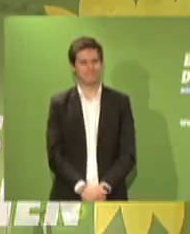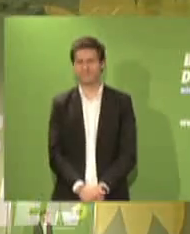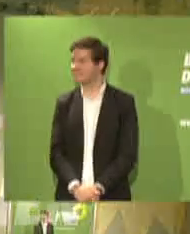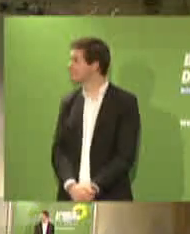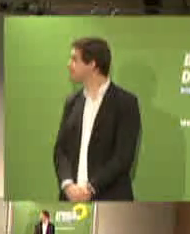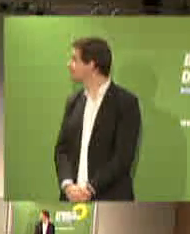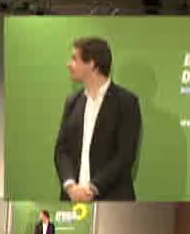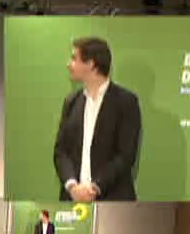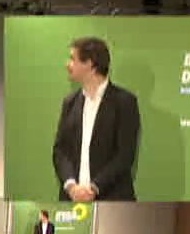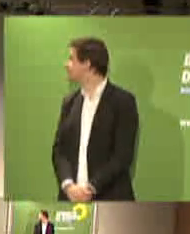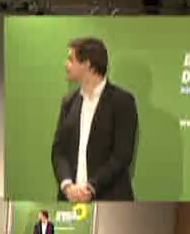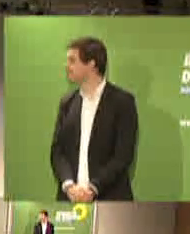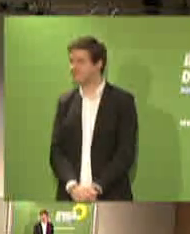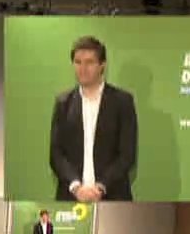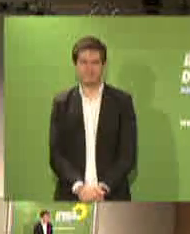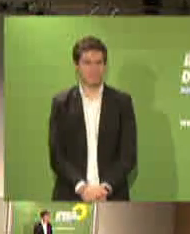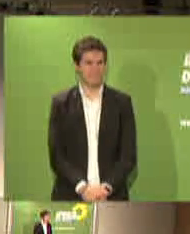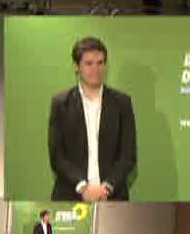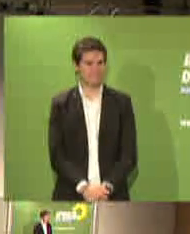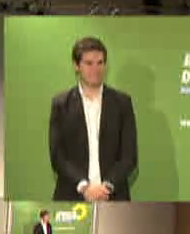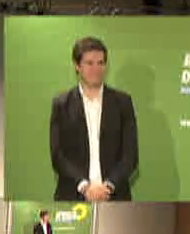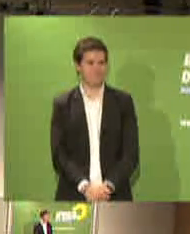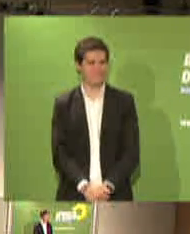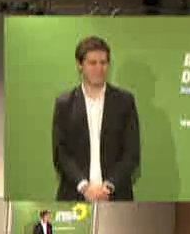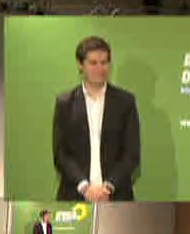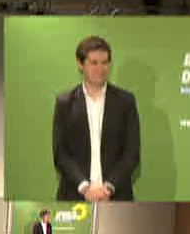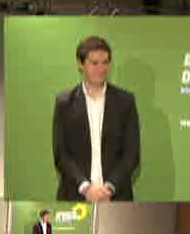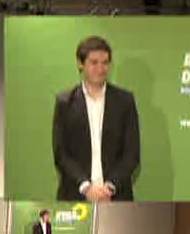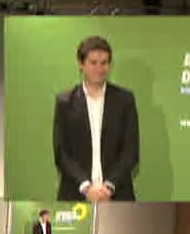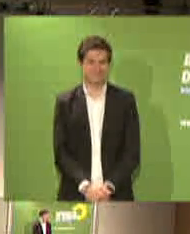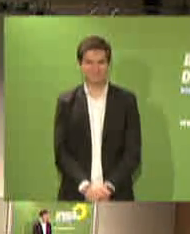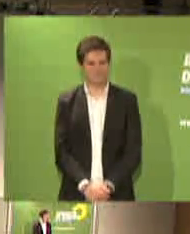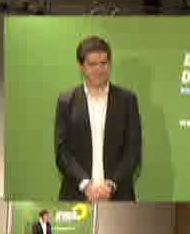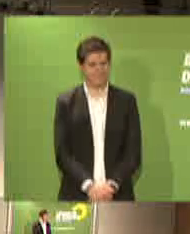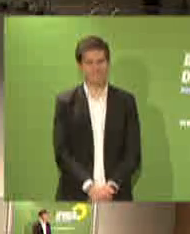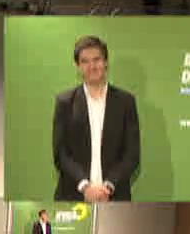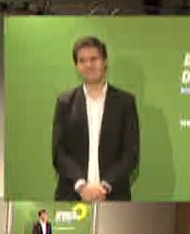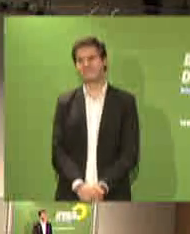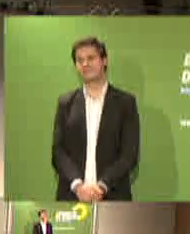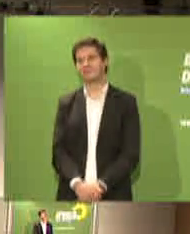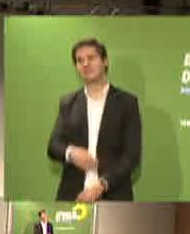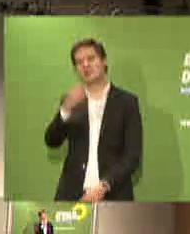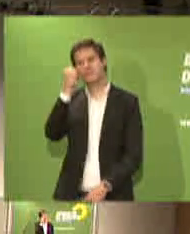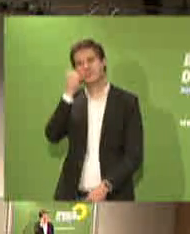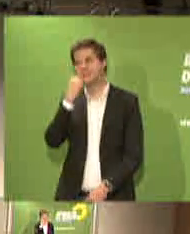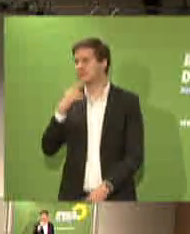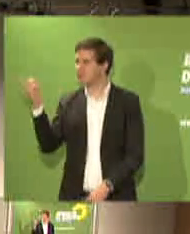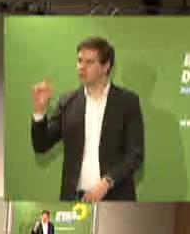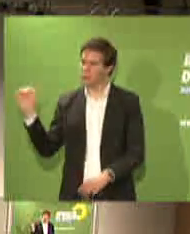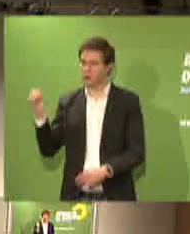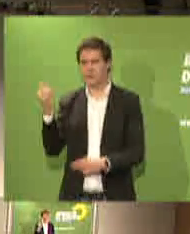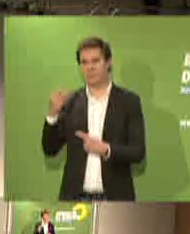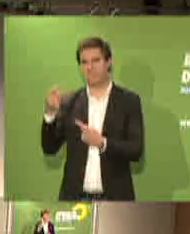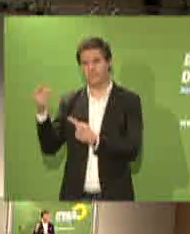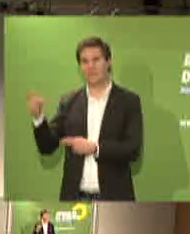Ich bitte mal die Mitarbeiter der Geschäftsstelle noch mal mit ein paar Stimmzetteln